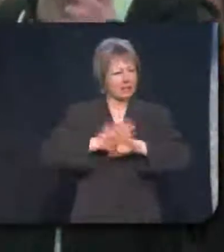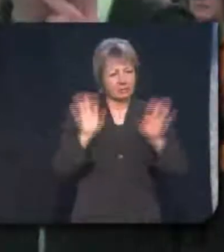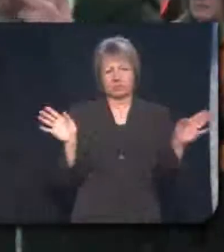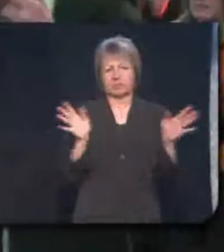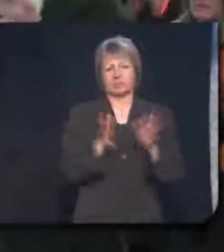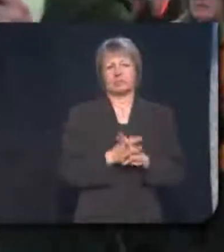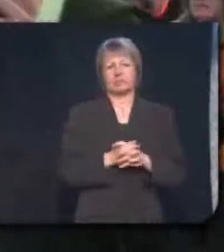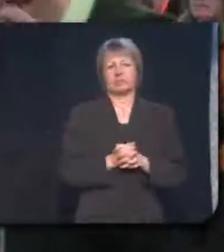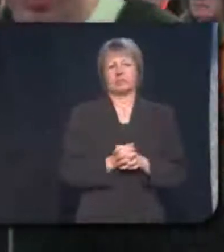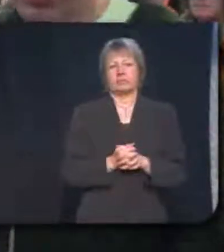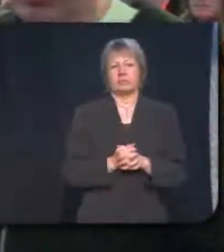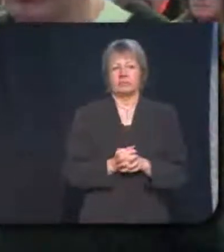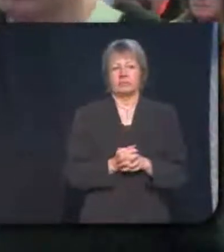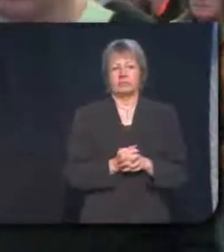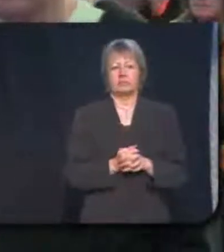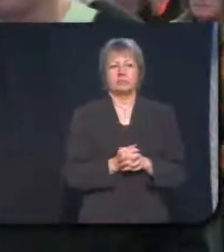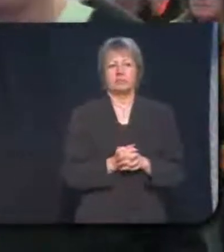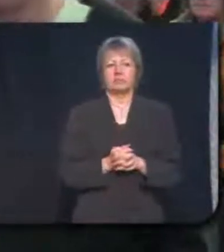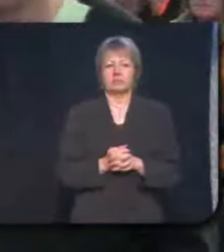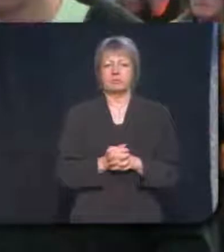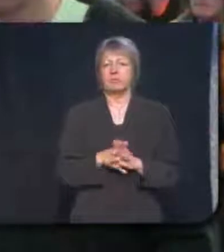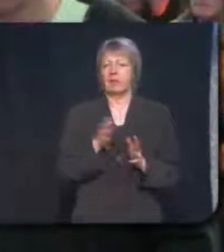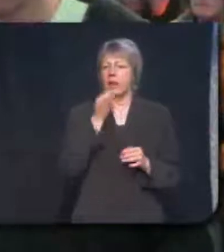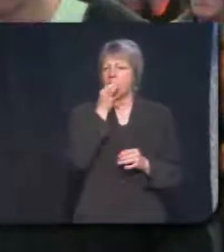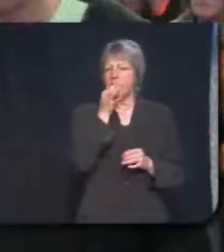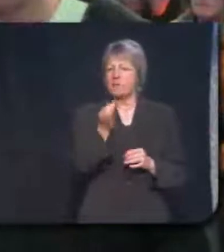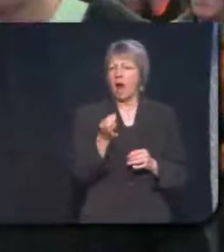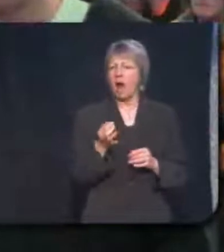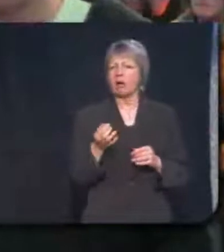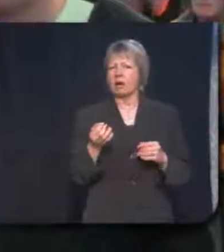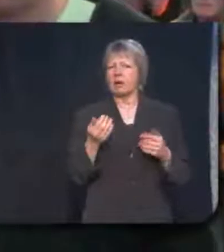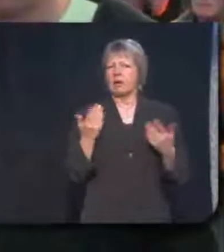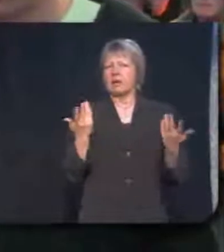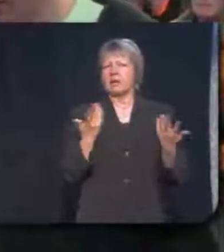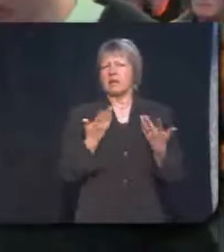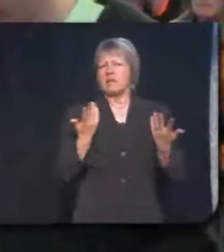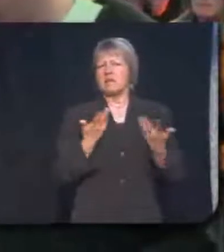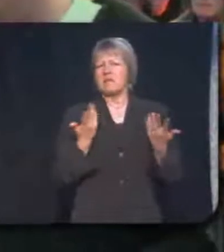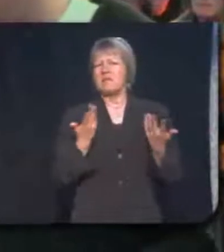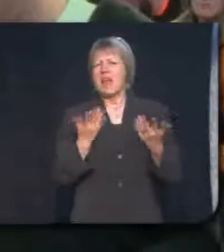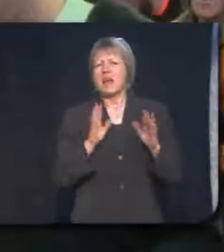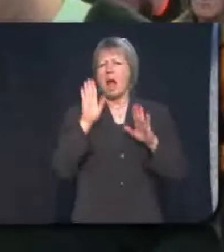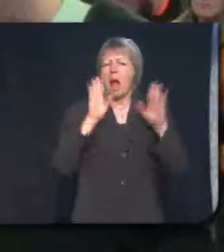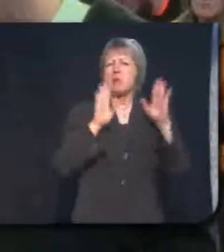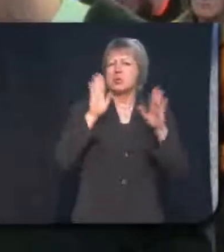welche ein welche Arten von Abstimmungen gibt es in welchen Bedingungen werden welche Abstimmungen durchgeführt